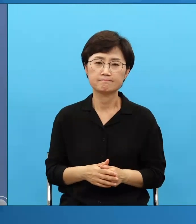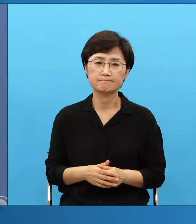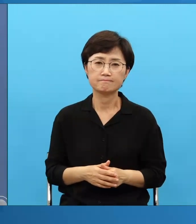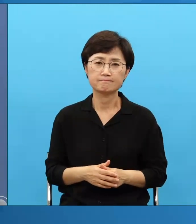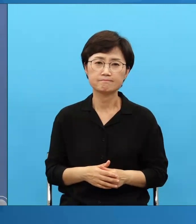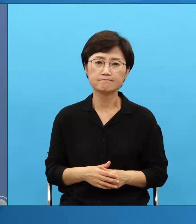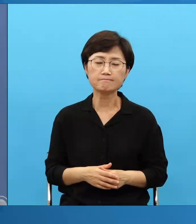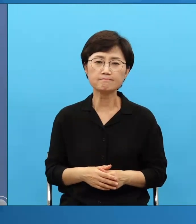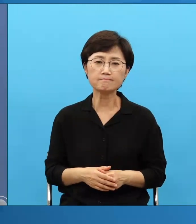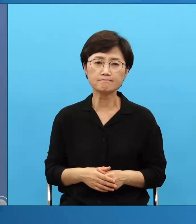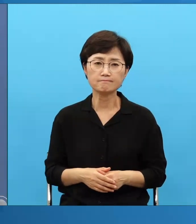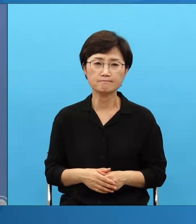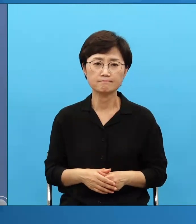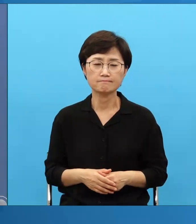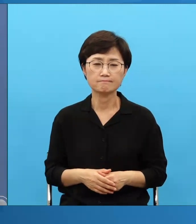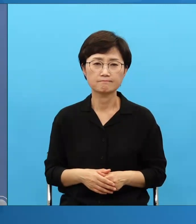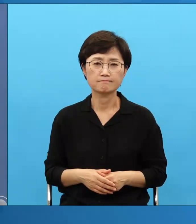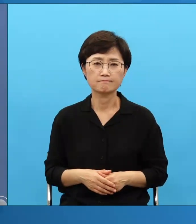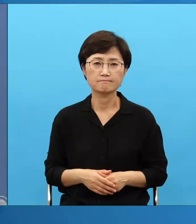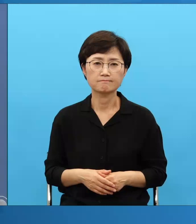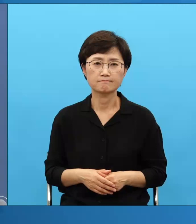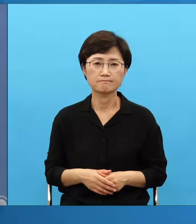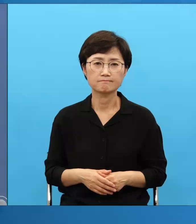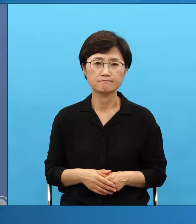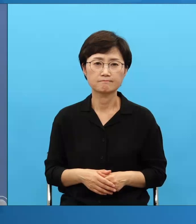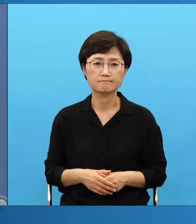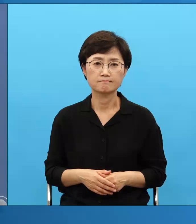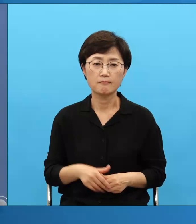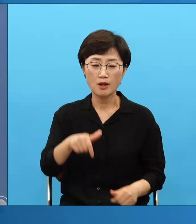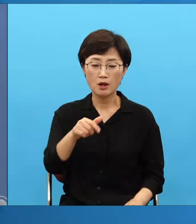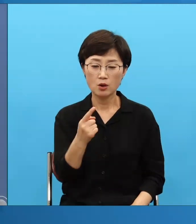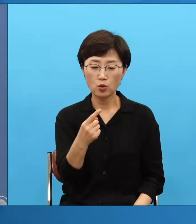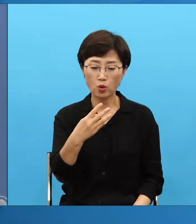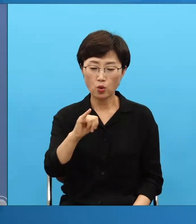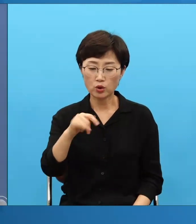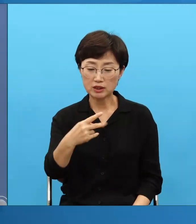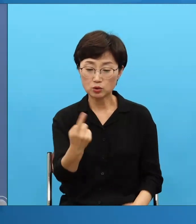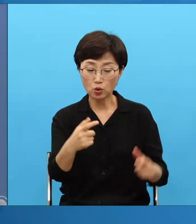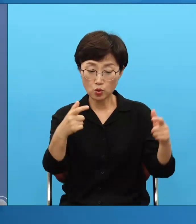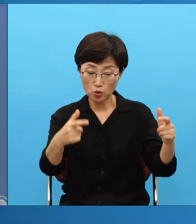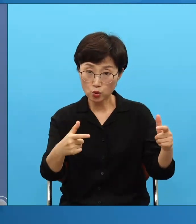Holy Spirit, the baptism of Mark's upper room? That's when Paul is really gained 고린도 strength. 교회만 살린 게 아닙니다. And so